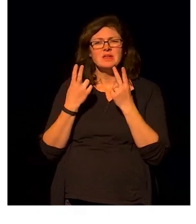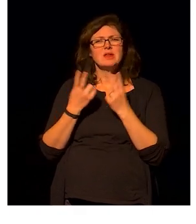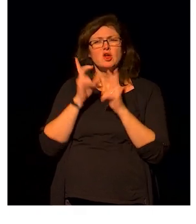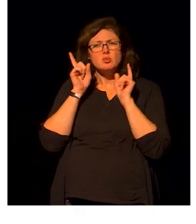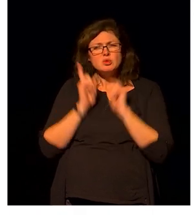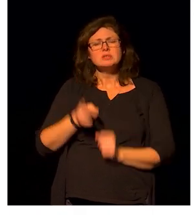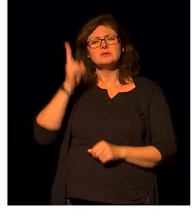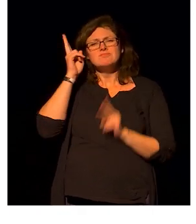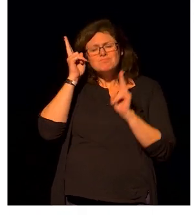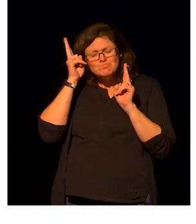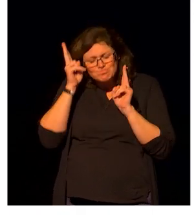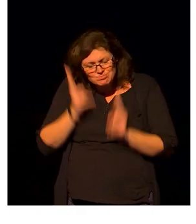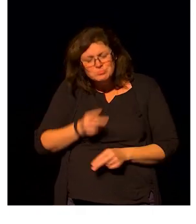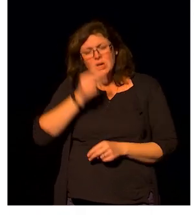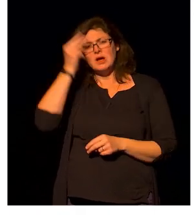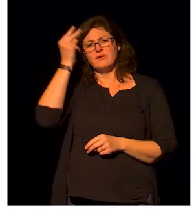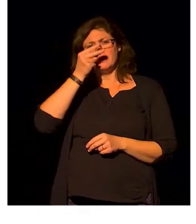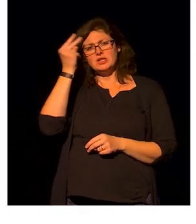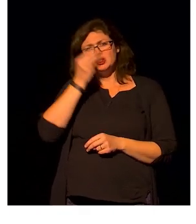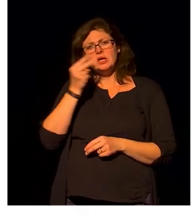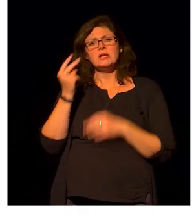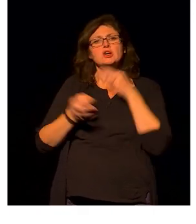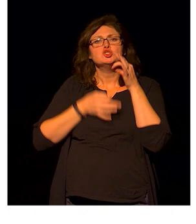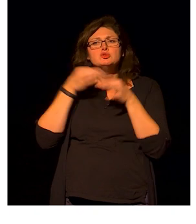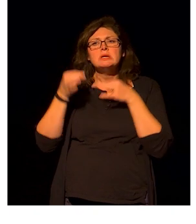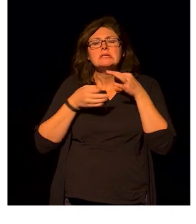verstehen, gerade wenn man